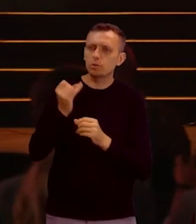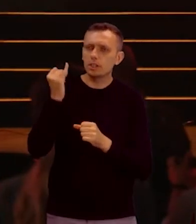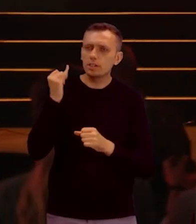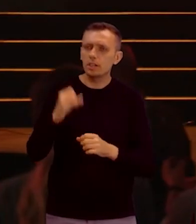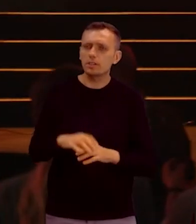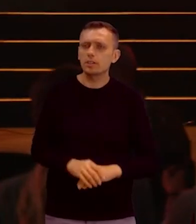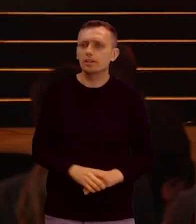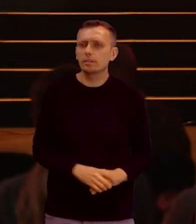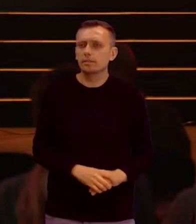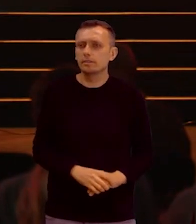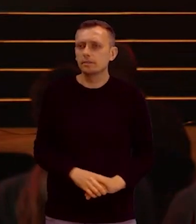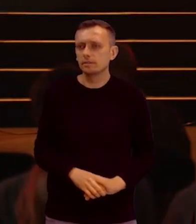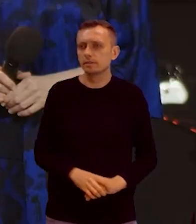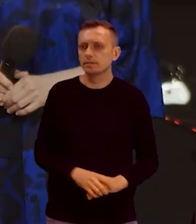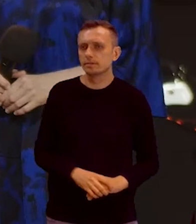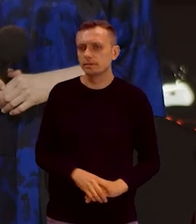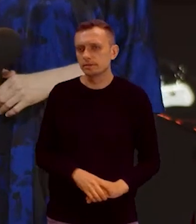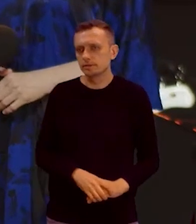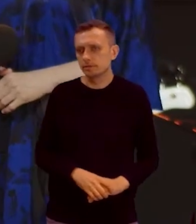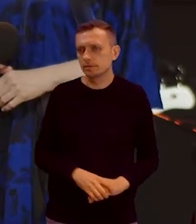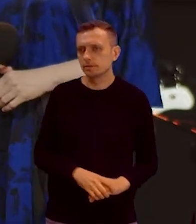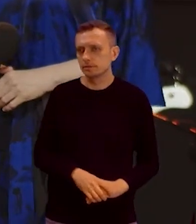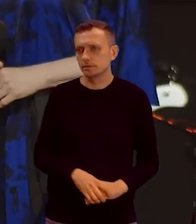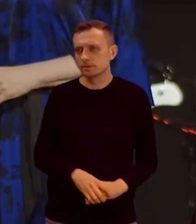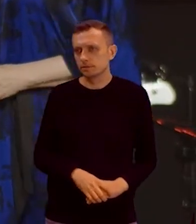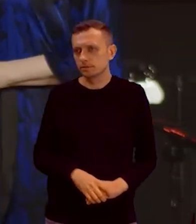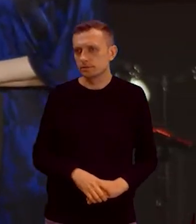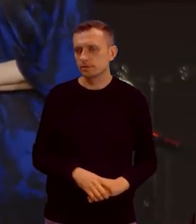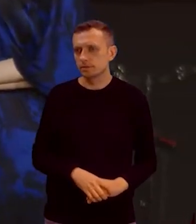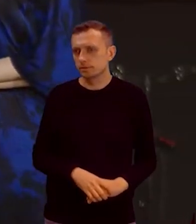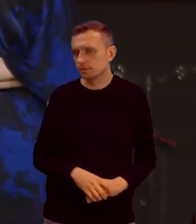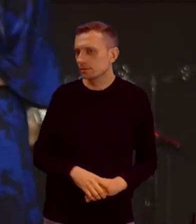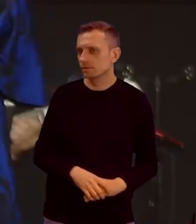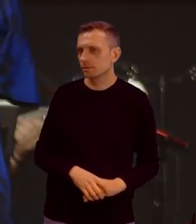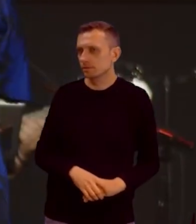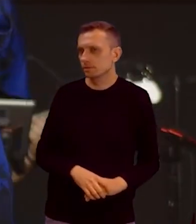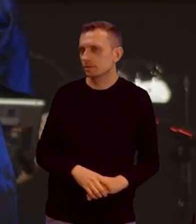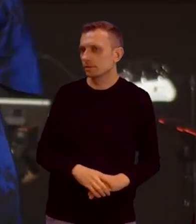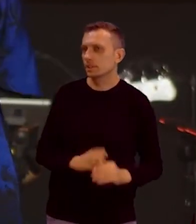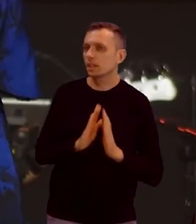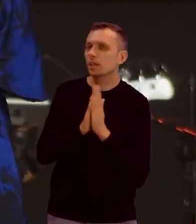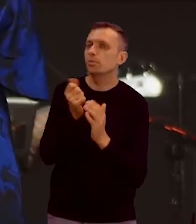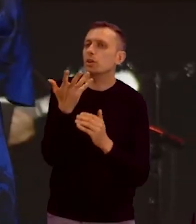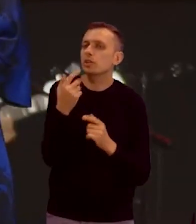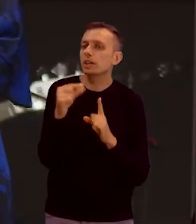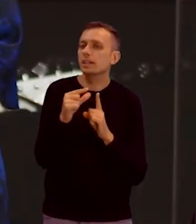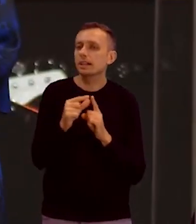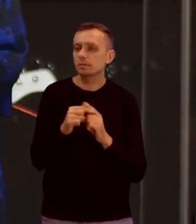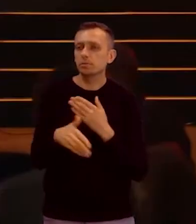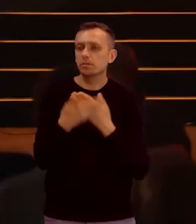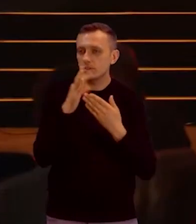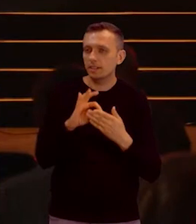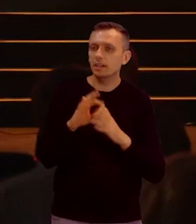Polityków w Piaskownicy. Bardzo dziękujemy za tę pomoc. Poproszę o parę słów, proszę. Dzień dobry. Oklaski, słuchajcie, raz